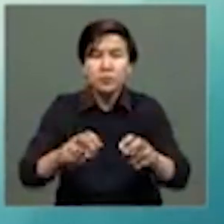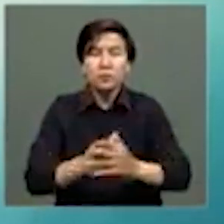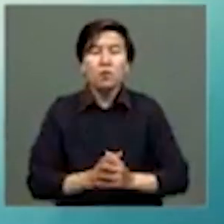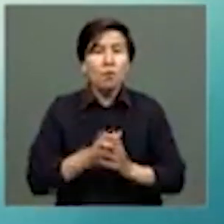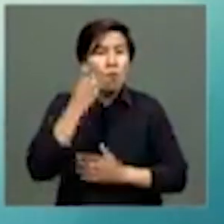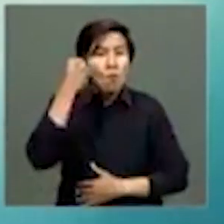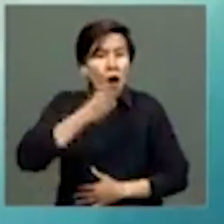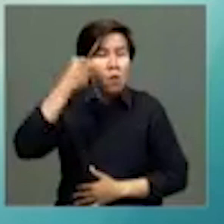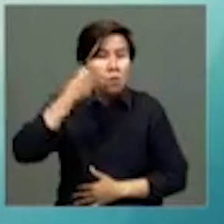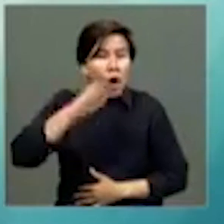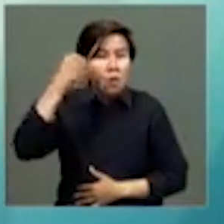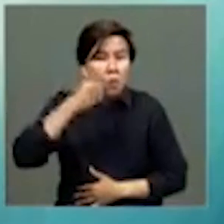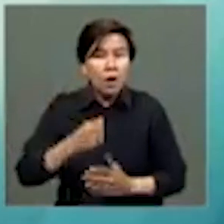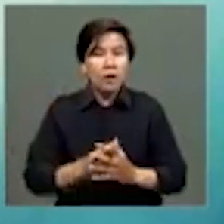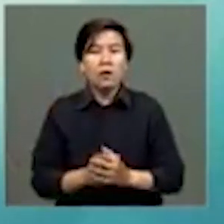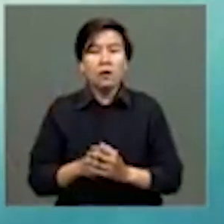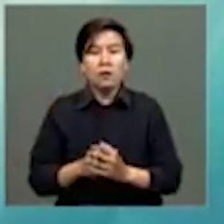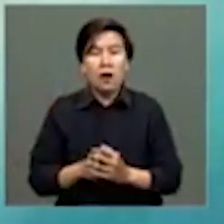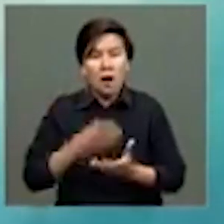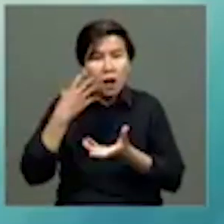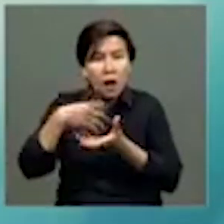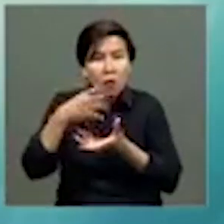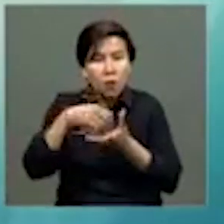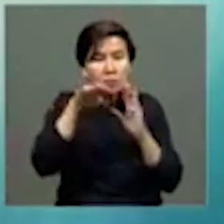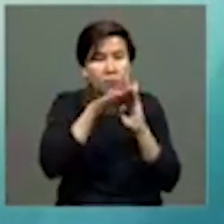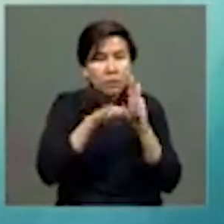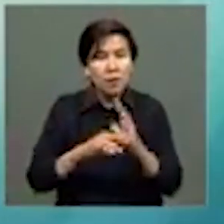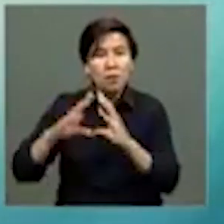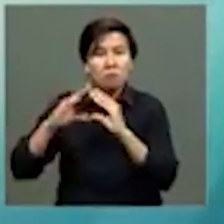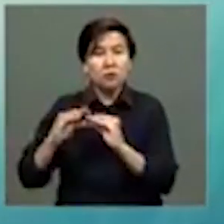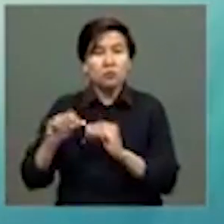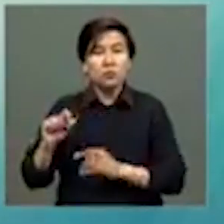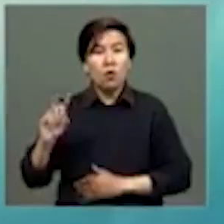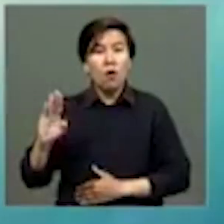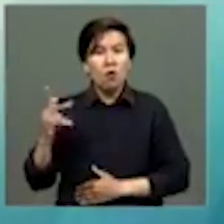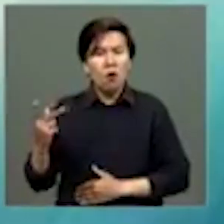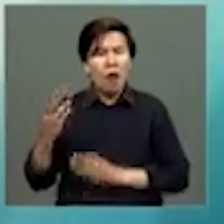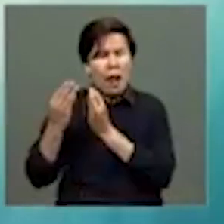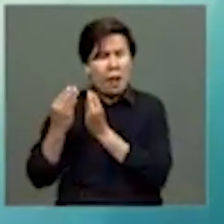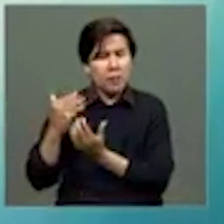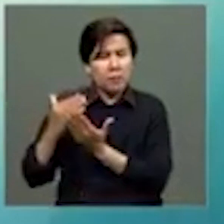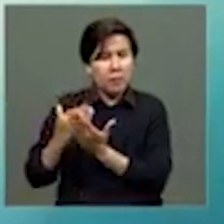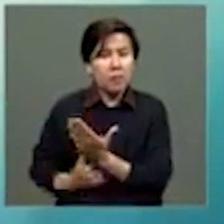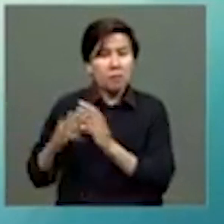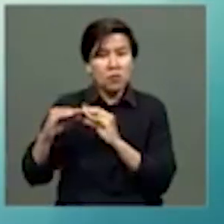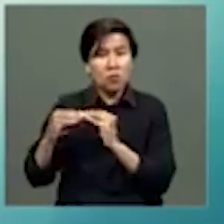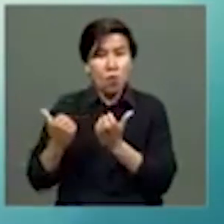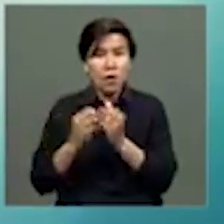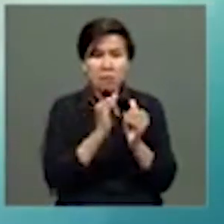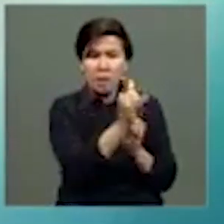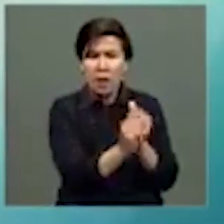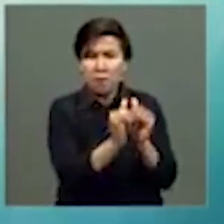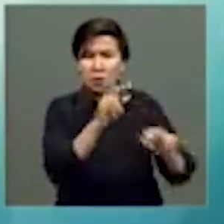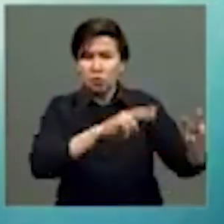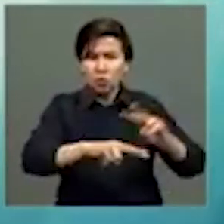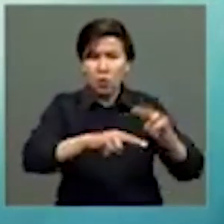ที่มีการตรวจค้นเนี่ยนะคะก็จะมีการรายงานในที่ประชุมศบค.อย่างละเอียดเลยค่ะว่าวันนี้ตรวจไปทั้งสิ้นสถานประกอบการ